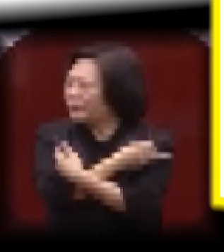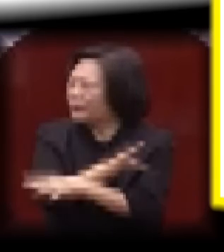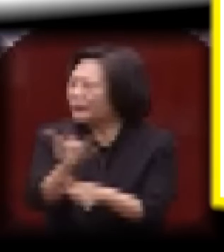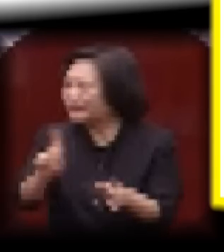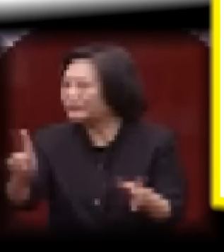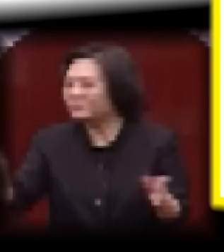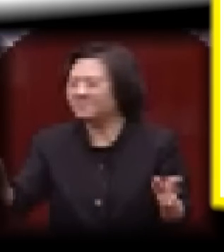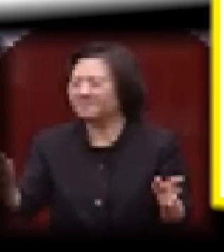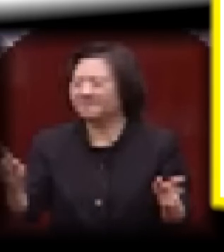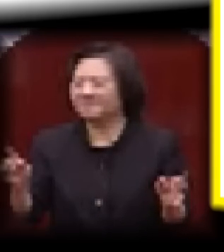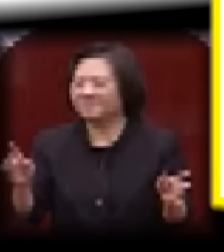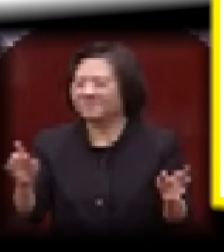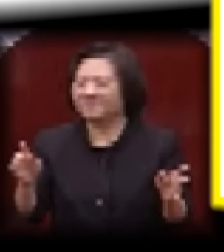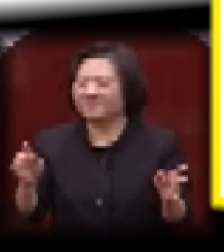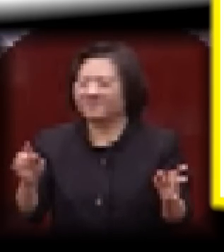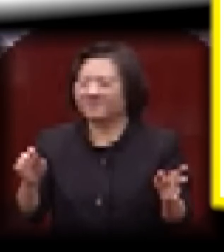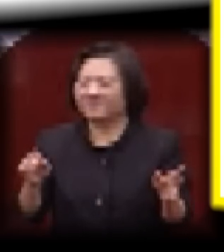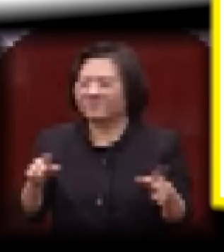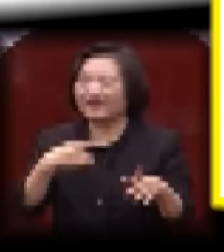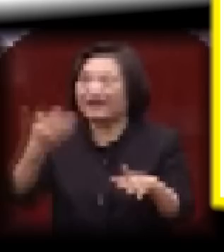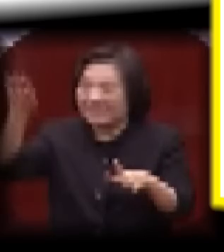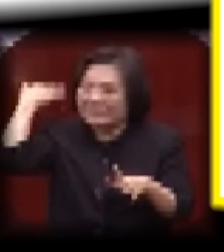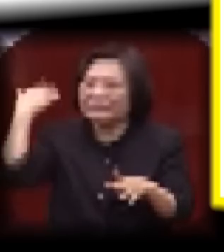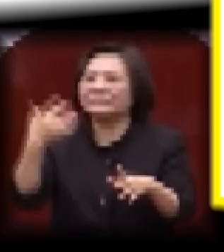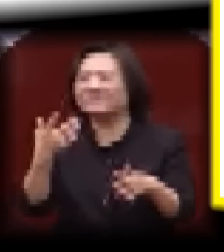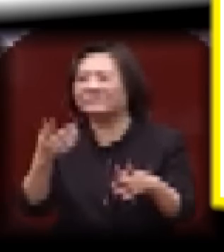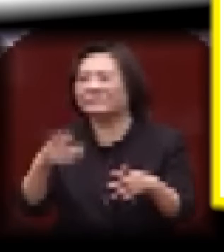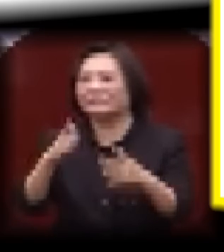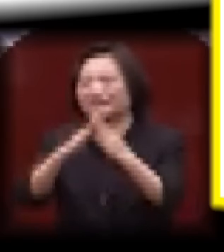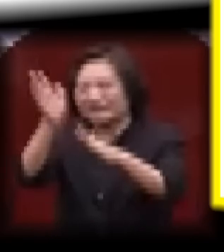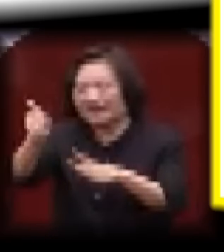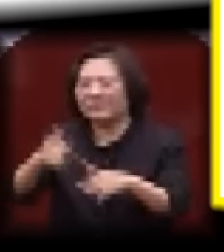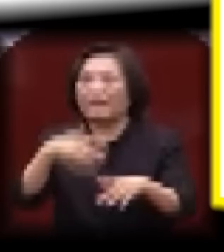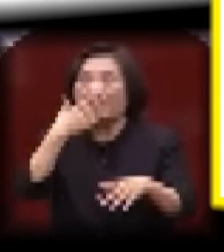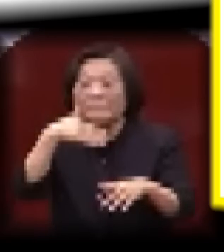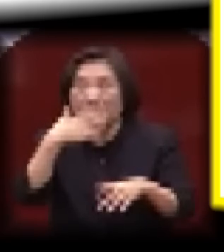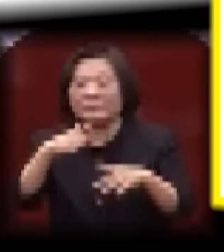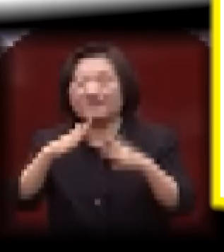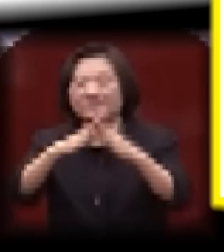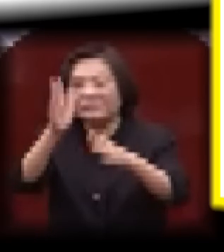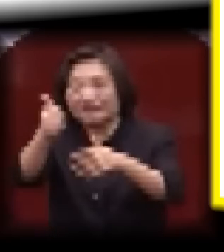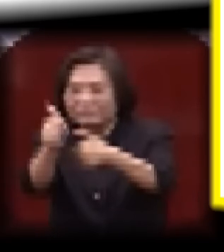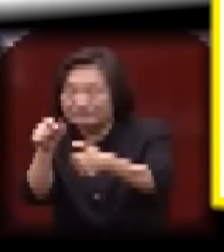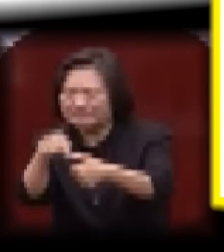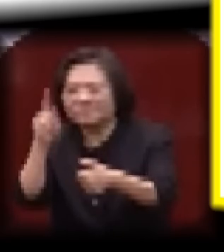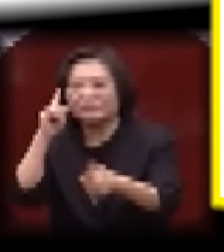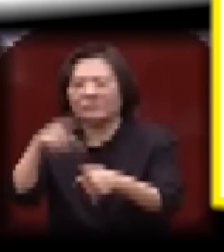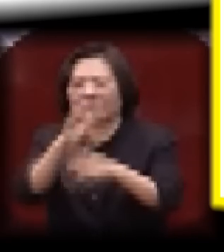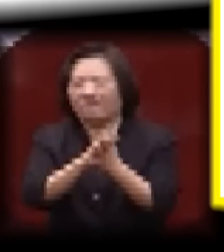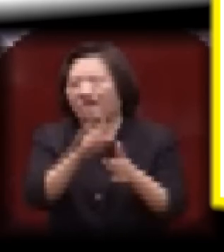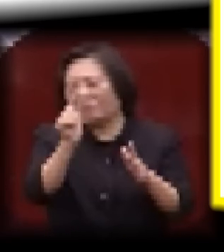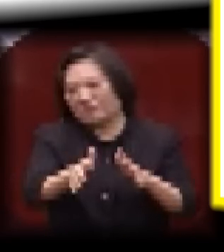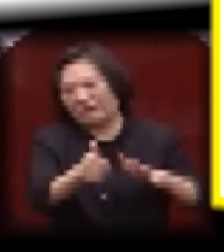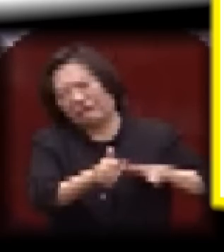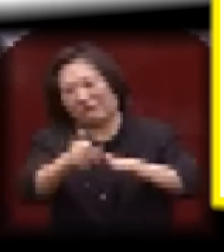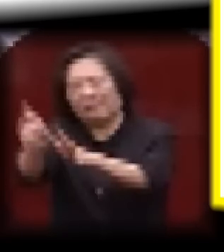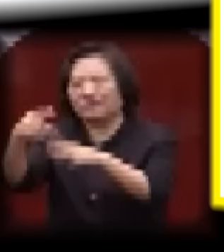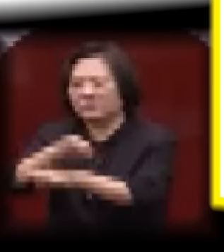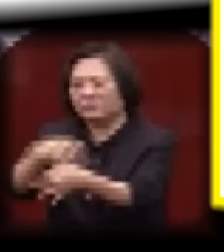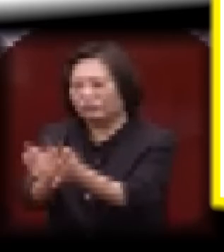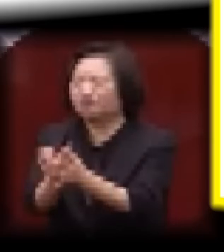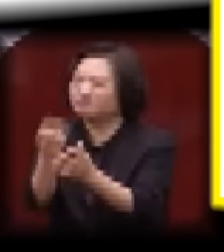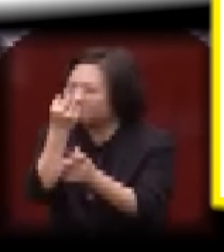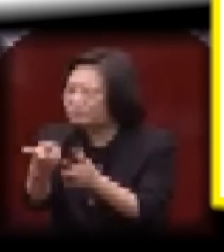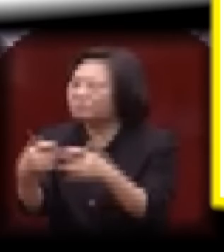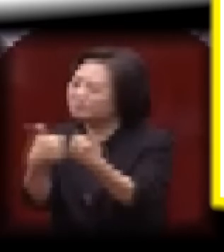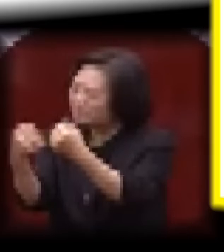者是本务市长，你知道都有去投审会或经济部去拜访。那我的态度是这样